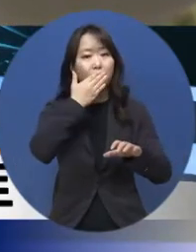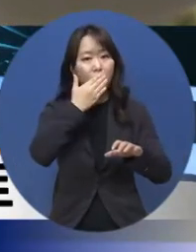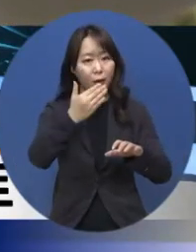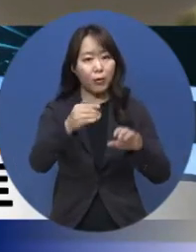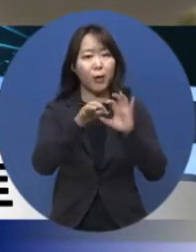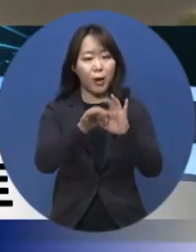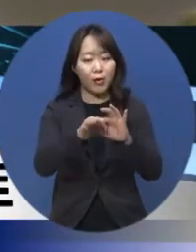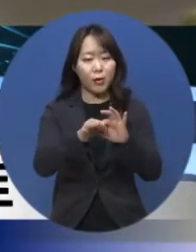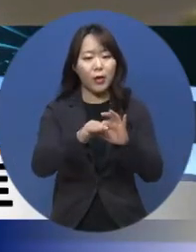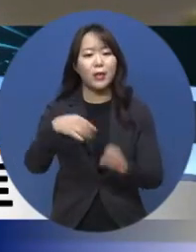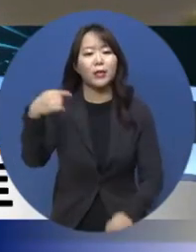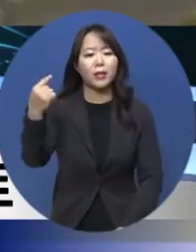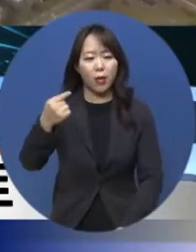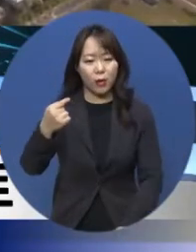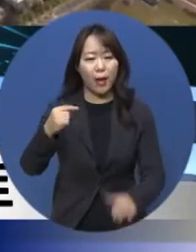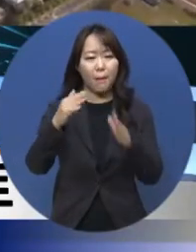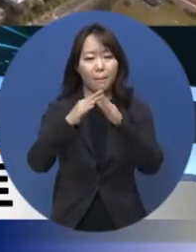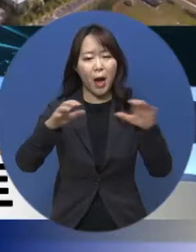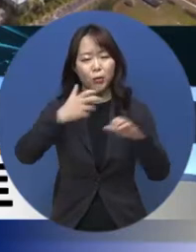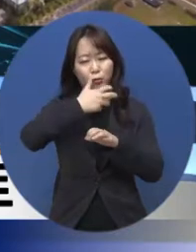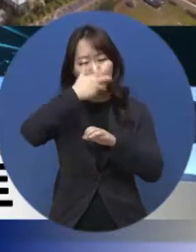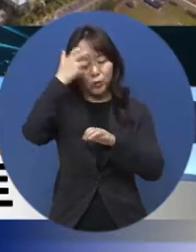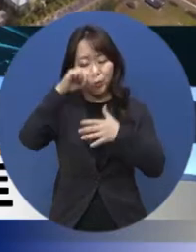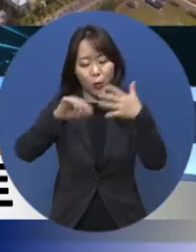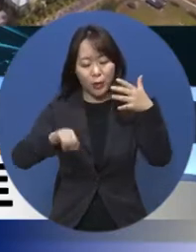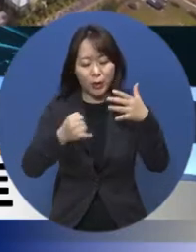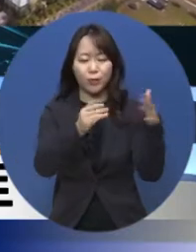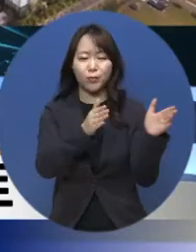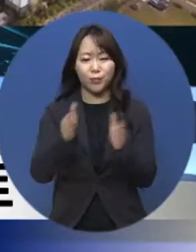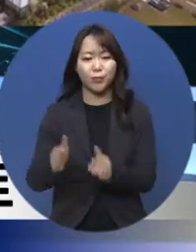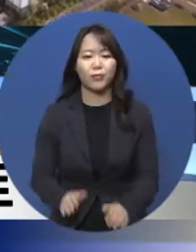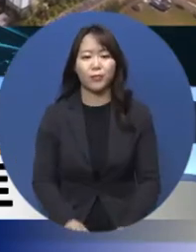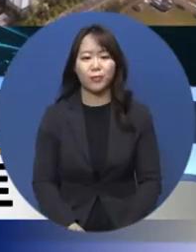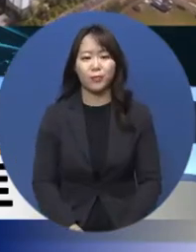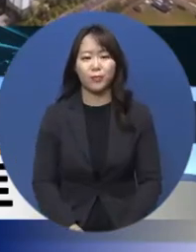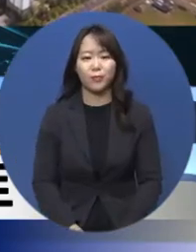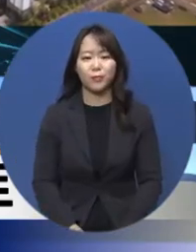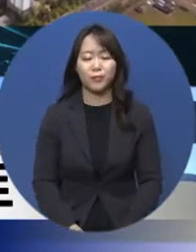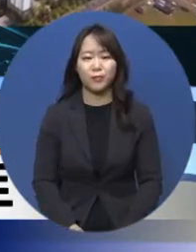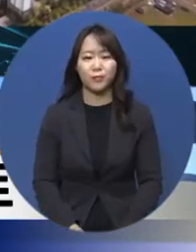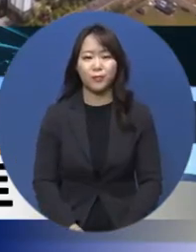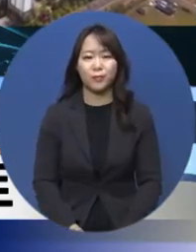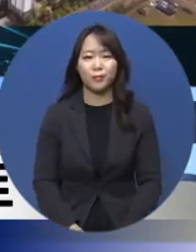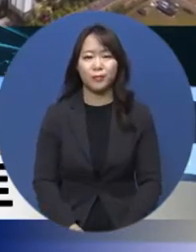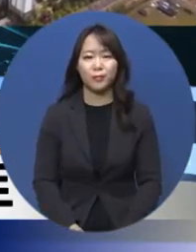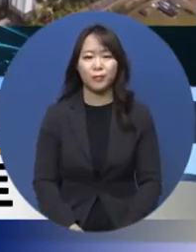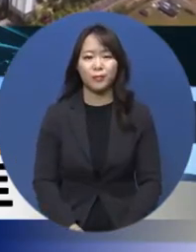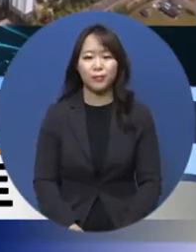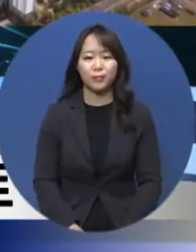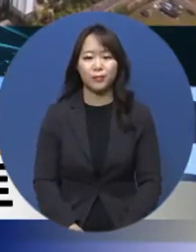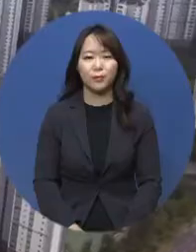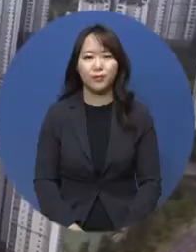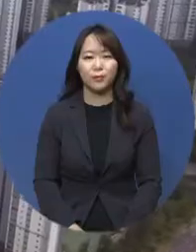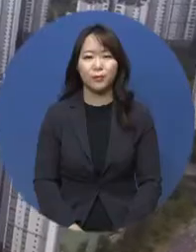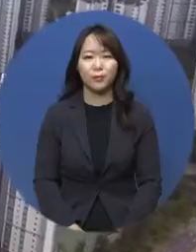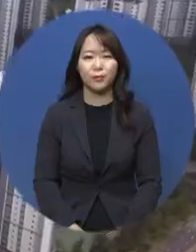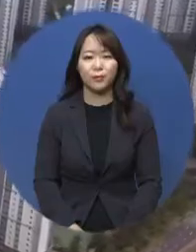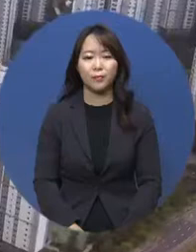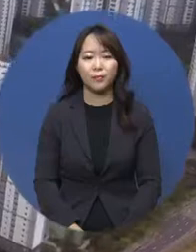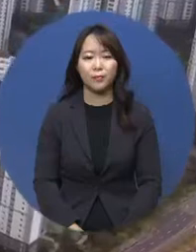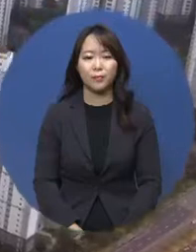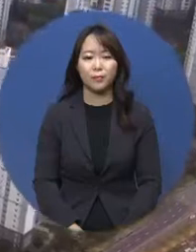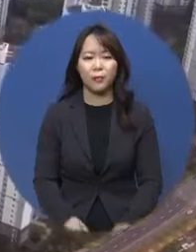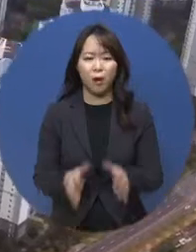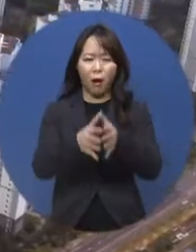있는 1,000개의 마을 꿈 프로젝트를 기획했습니다. 현장에 권용찬 기자가 다녀왔습니다.